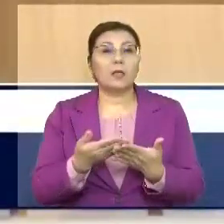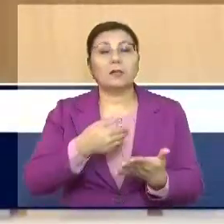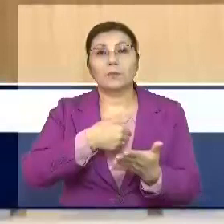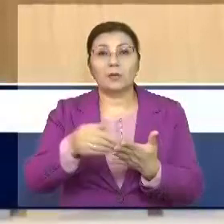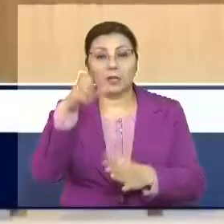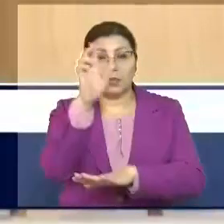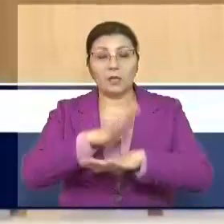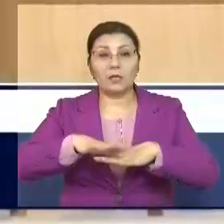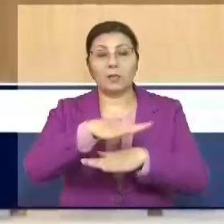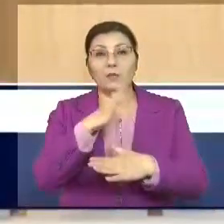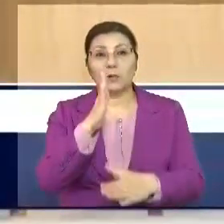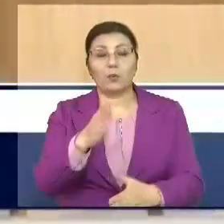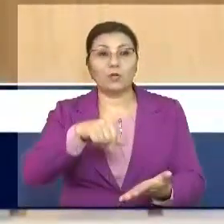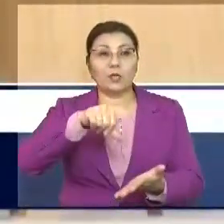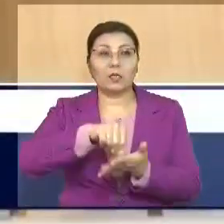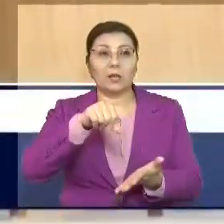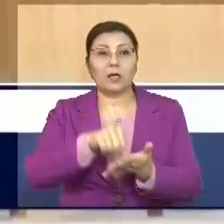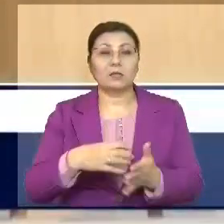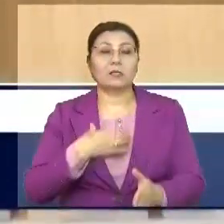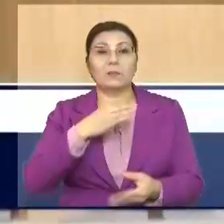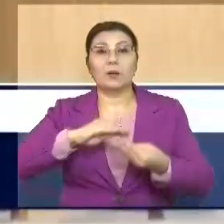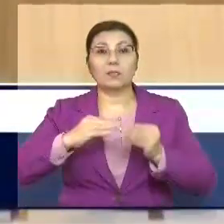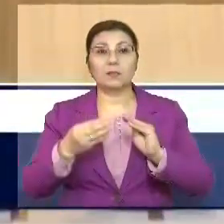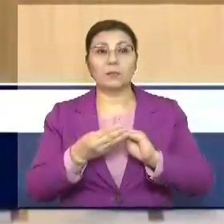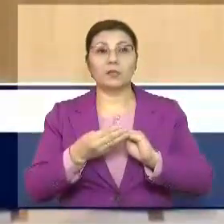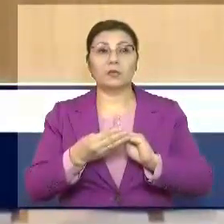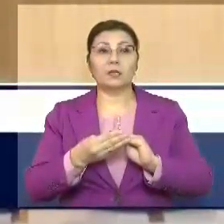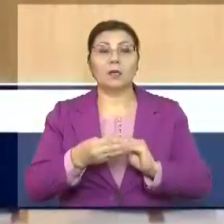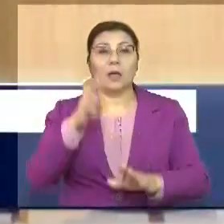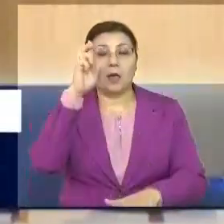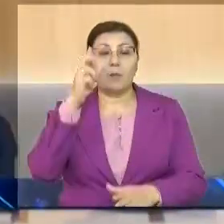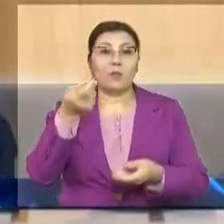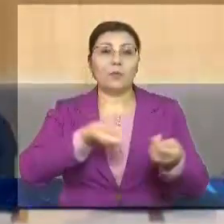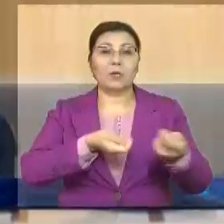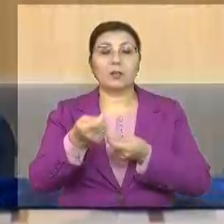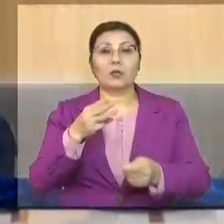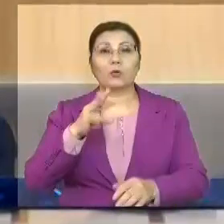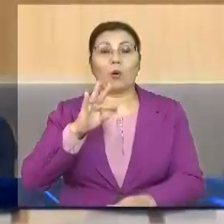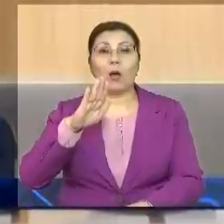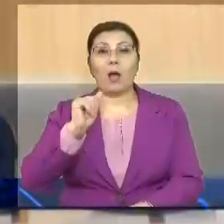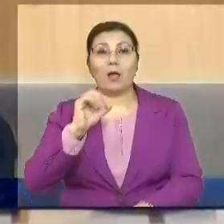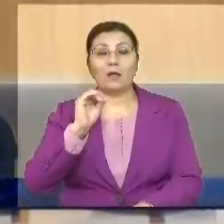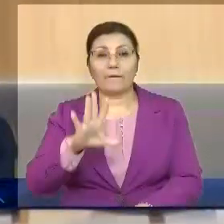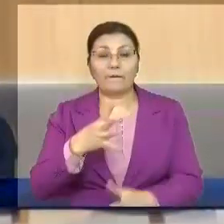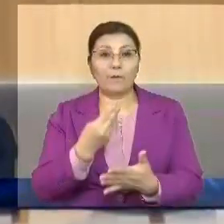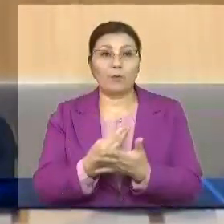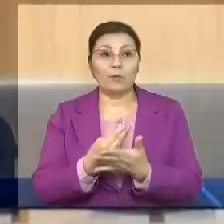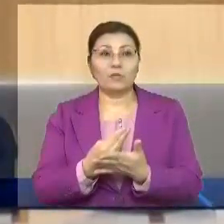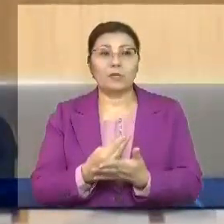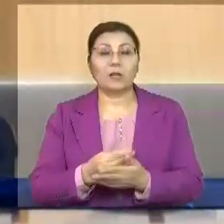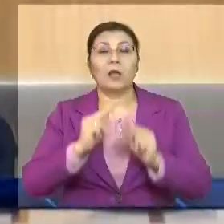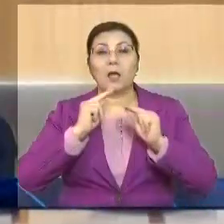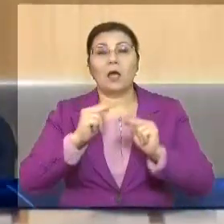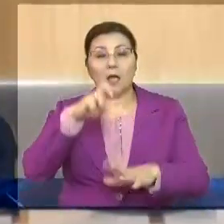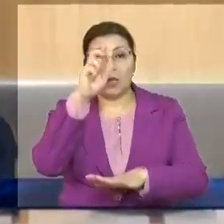еліміздің болашағына қатысты өте маңызды мәселе. Мемлекет басшысы Қасым-Жомарт Кемелұлы Тоқаев өзінің әділ